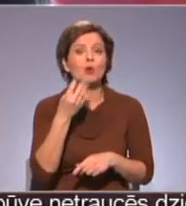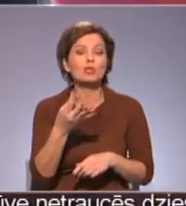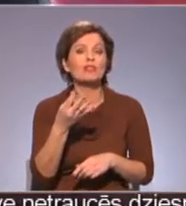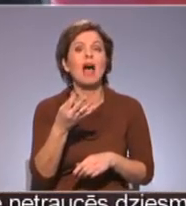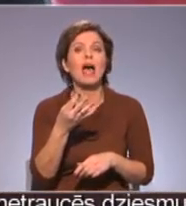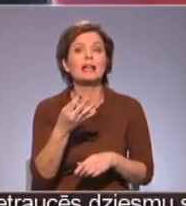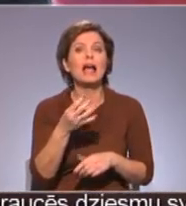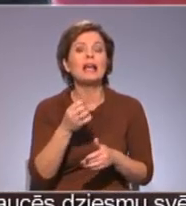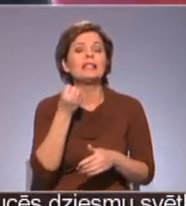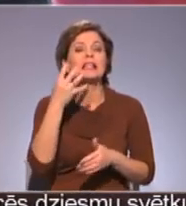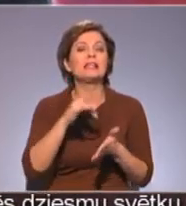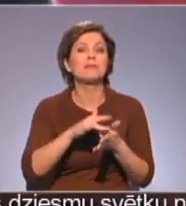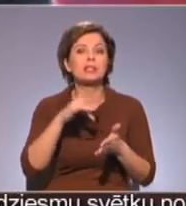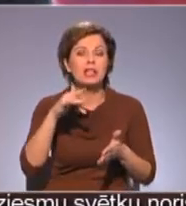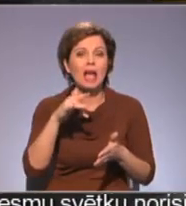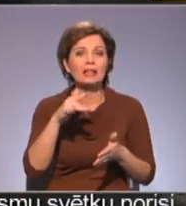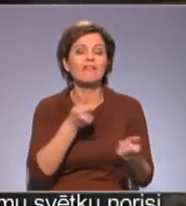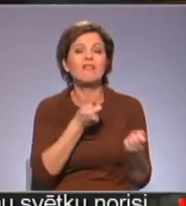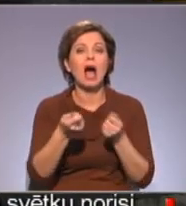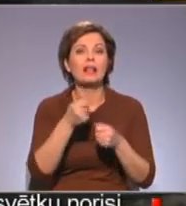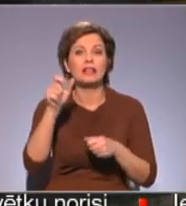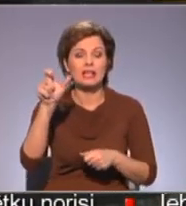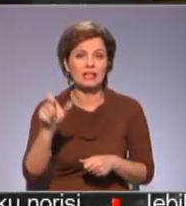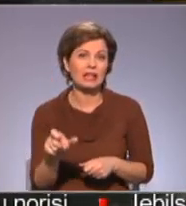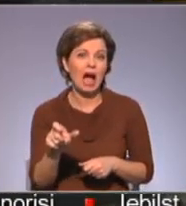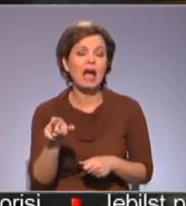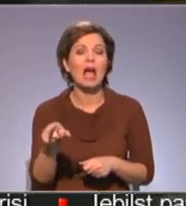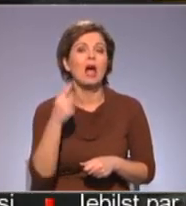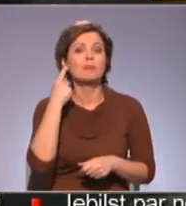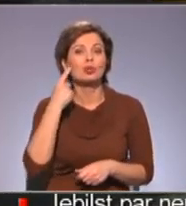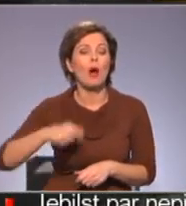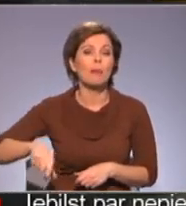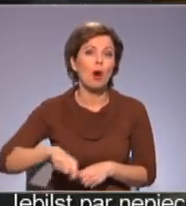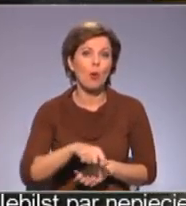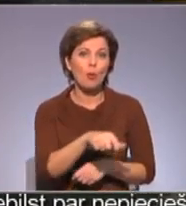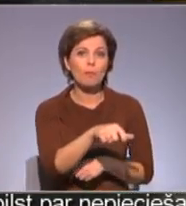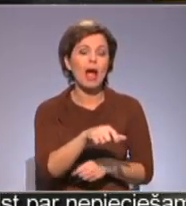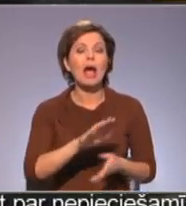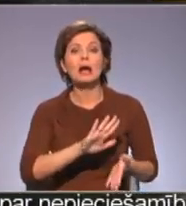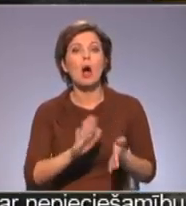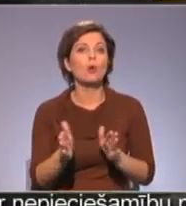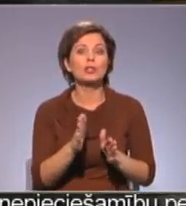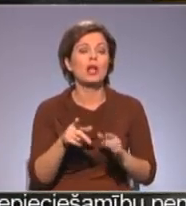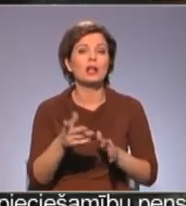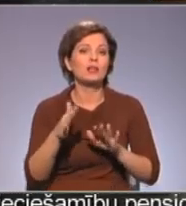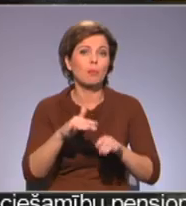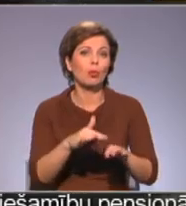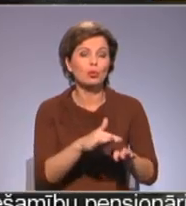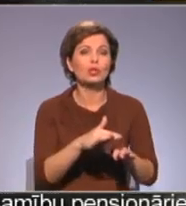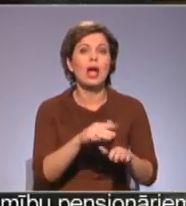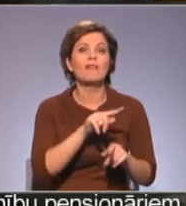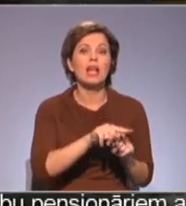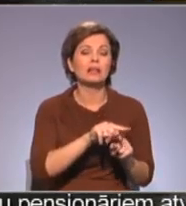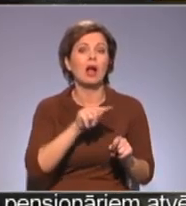centra Rāzna vadītāja Regīna Indrike. Bieži mēs domājam, ka upe ir tikai kaut kas tāds, kas plūst no viena gala